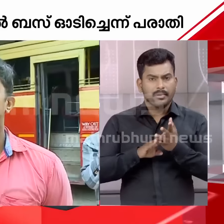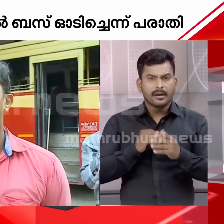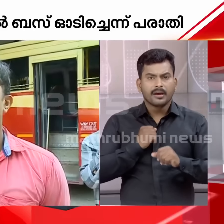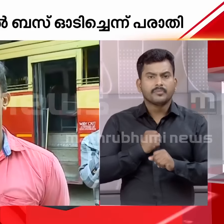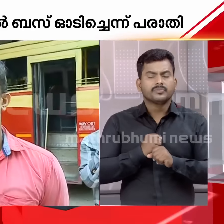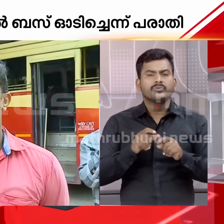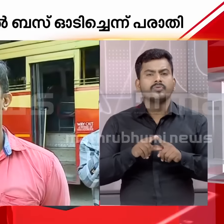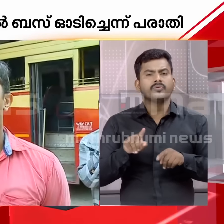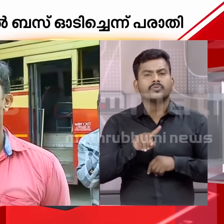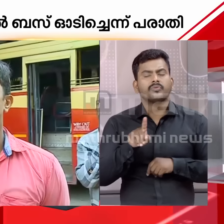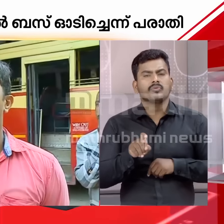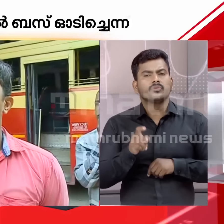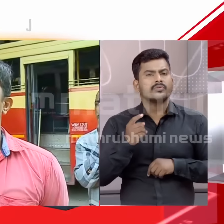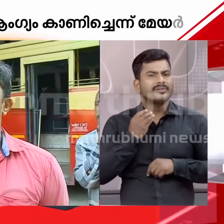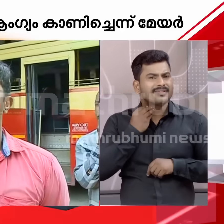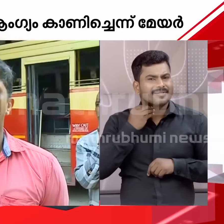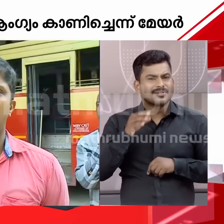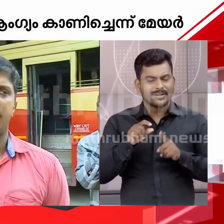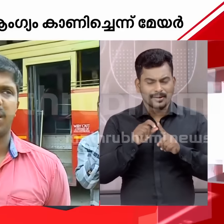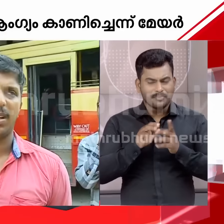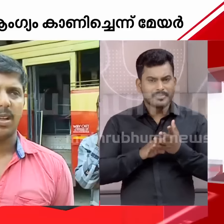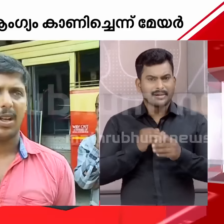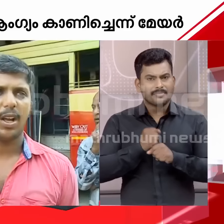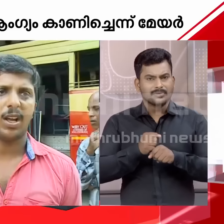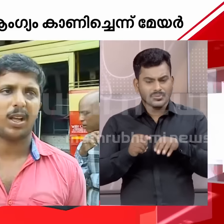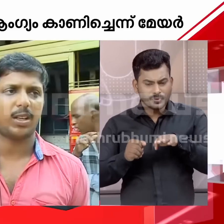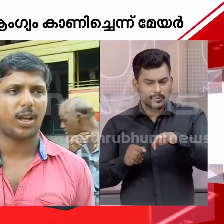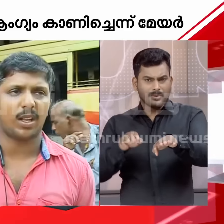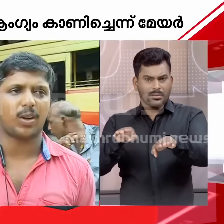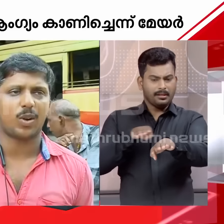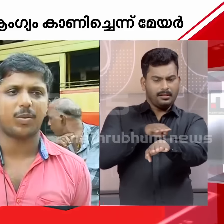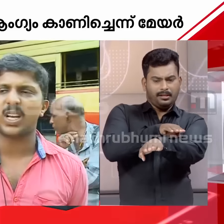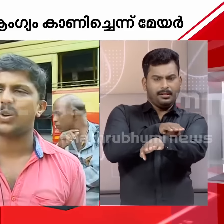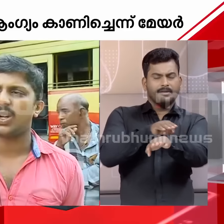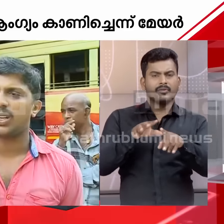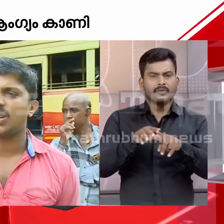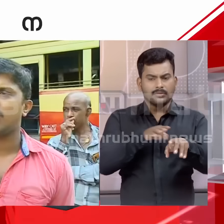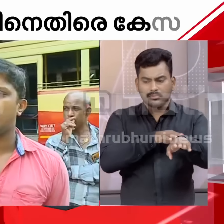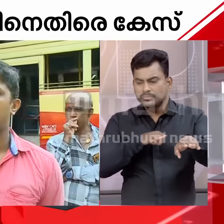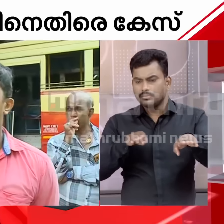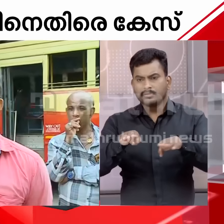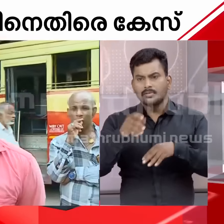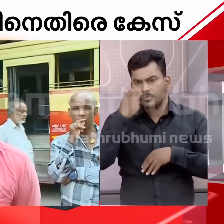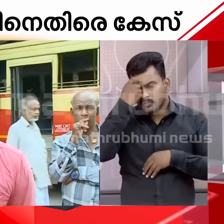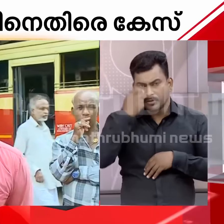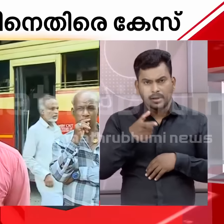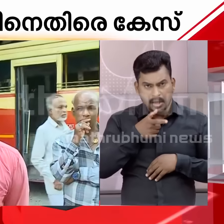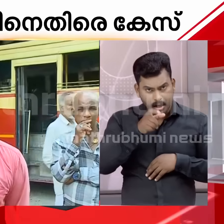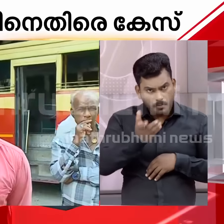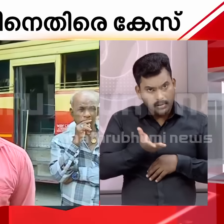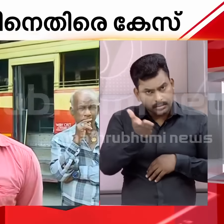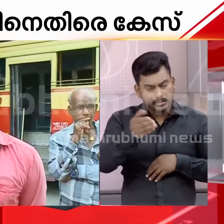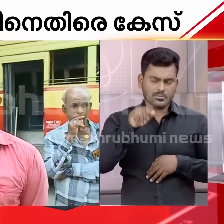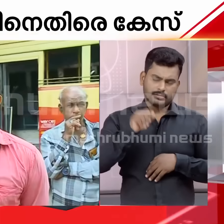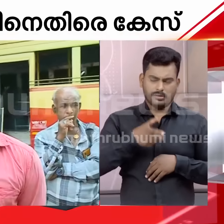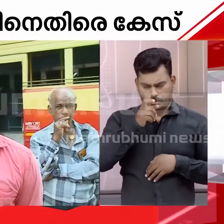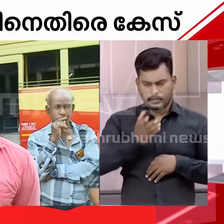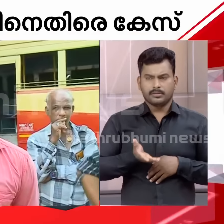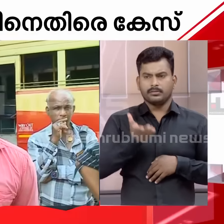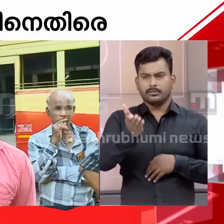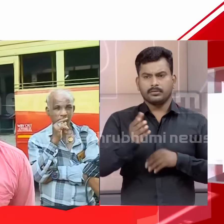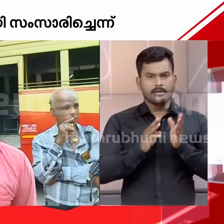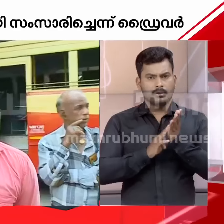ഒന്നും പറ്റൂല. ഒൺവേ അറിയാമല്ലോ, രാവിലെ തിരക്കായാലും അത് അതാണ് കുഴപ്പം. സൈഡ് കൊടുക്കാത്തതിൻ്റെ കുഴപ്പം. പരാതി കൊടുത്തിട്ടുണ്ടോ? ഞാൻ പരാതി കൊടുത്തിട്ടുണ്ട്. അവരൊരു